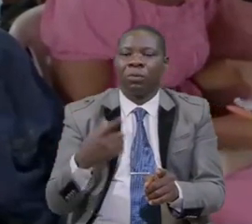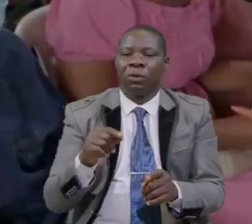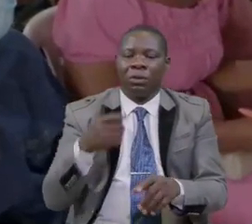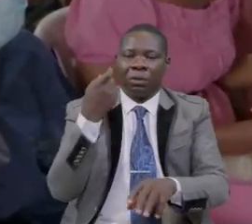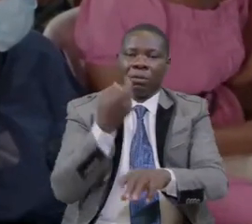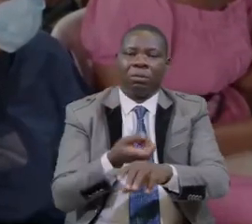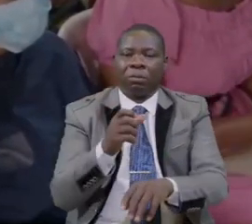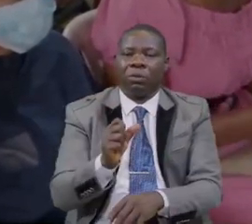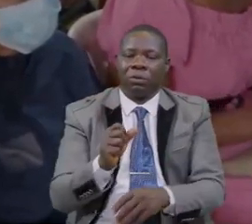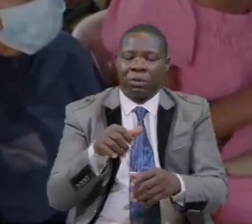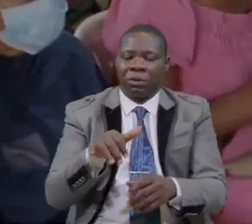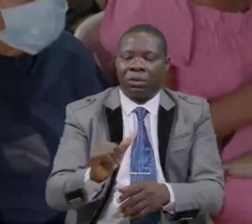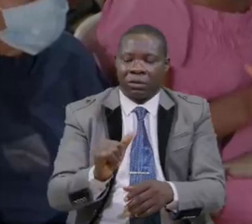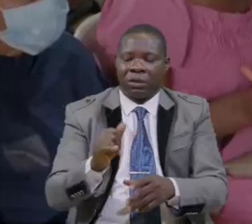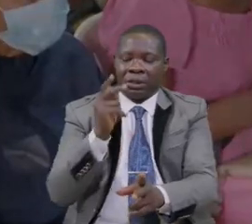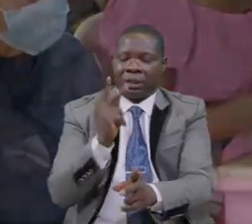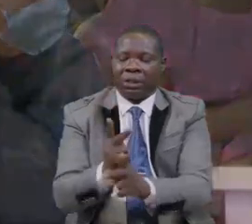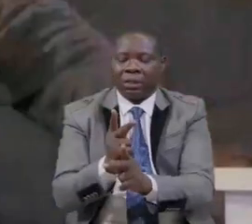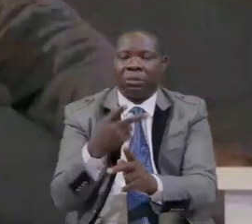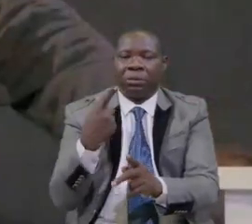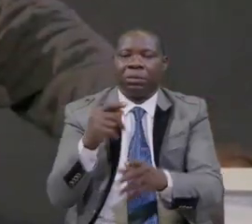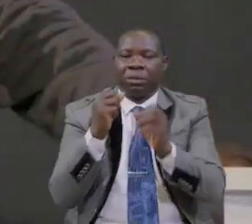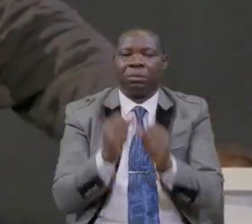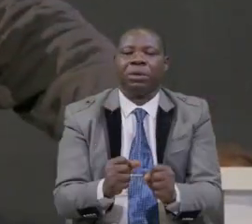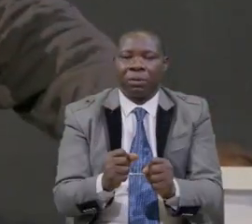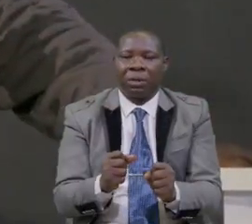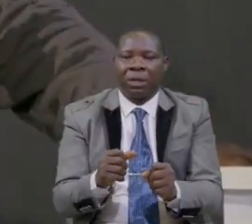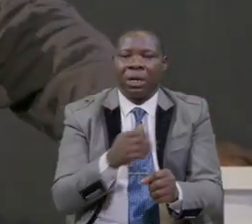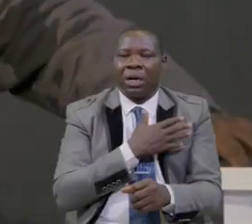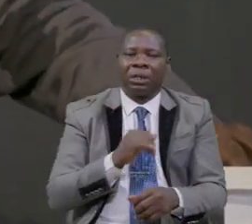Mais les eaux avaient toujours la puissance.